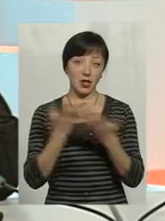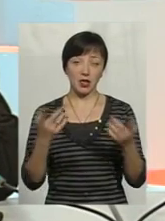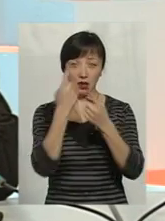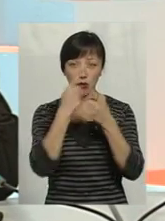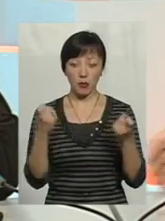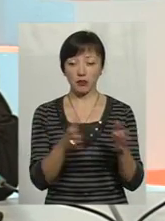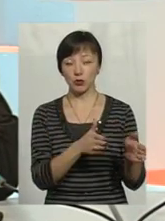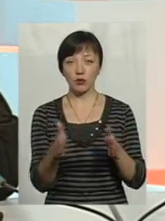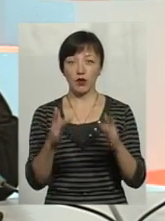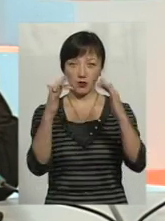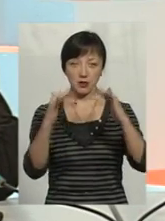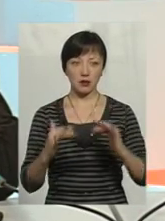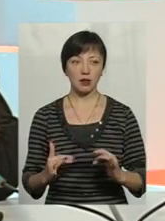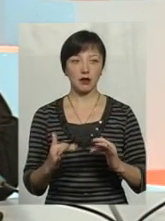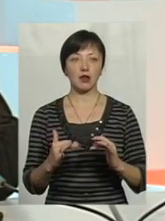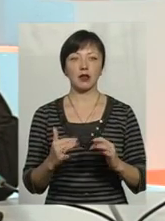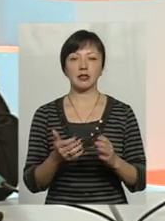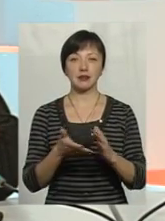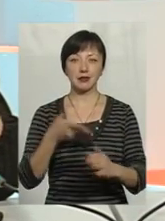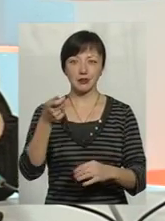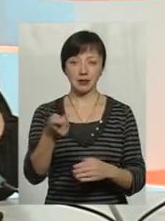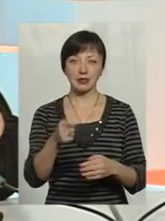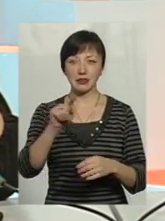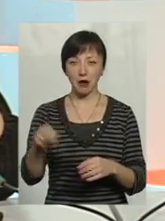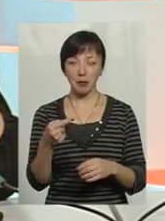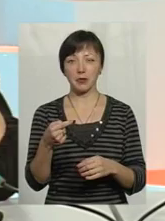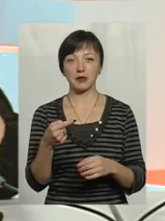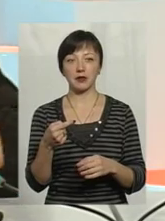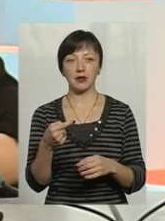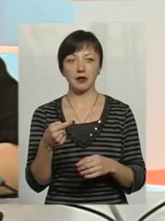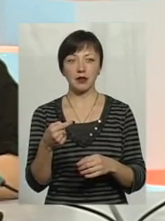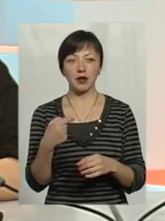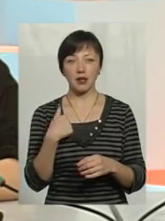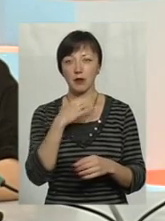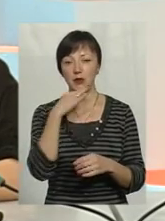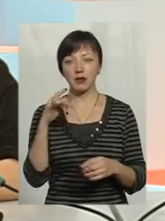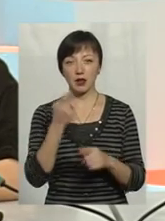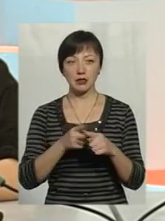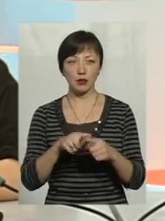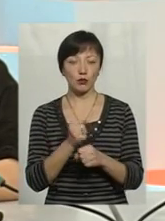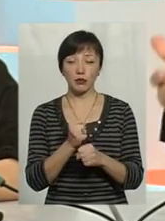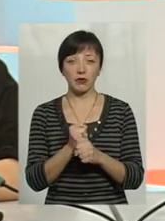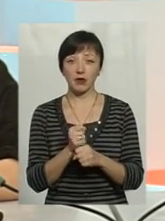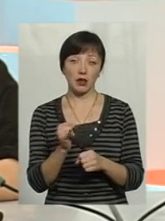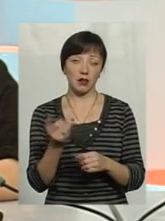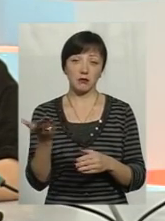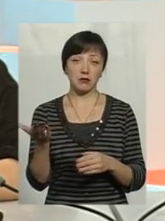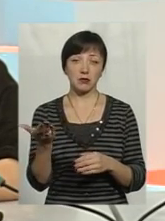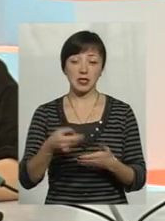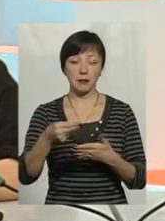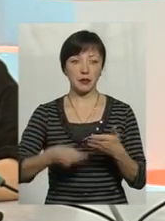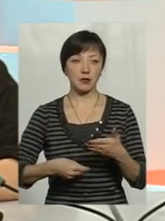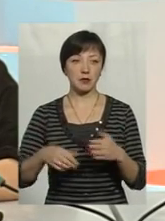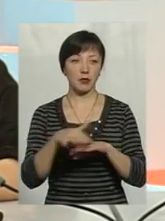інформація, готувався відповідний запит, в тому числі я неодноразово це готував, і потім за